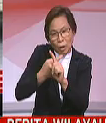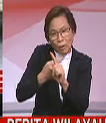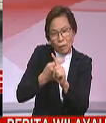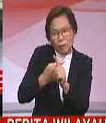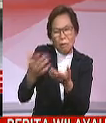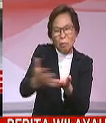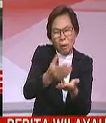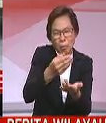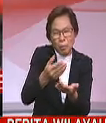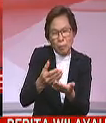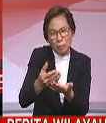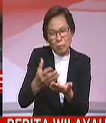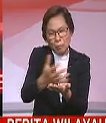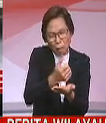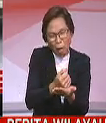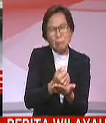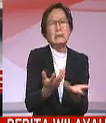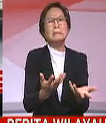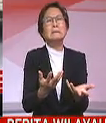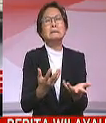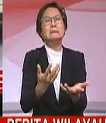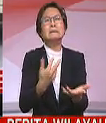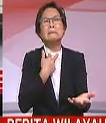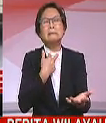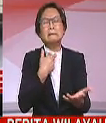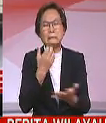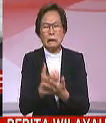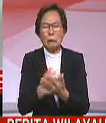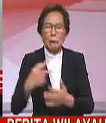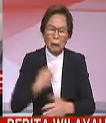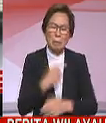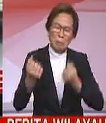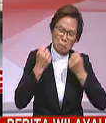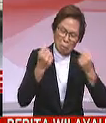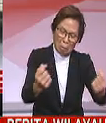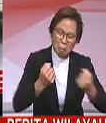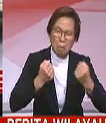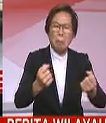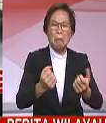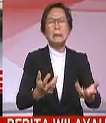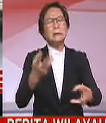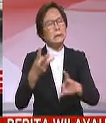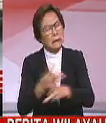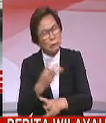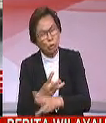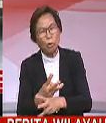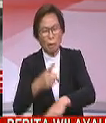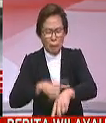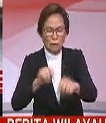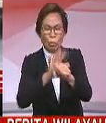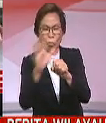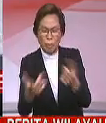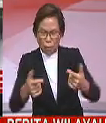pendapatan hasil kami orang sebab menjejaskan ekonomi kami orang pengangkutan bawang tu memang teruk lah masa COVID tu